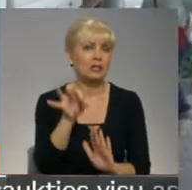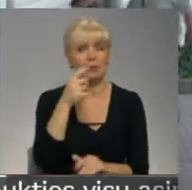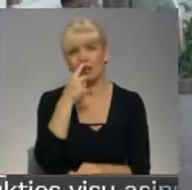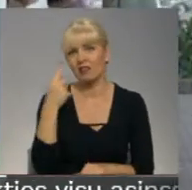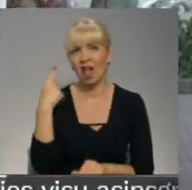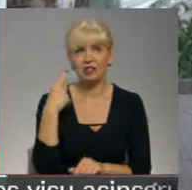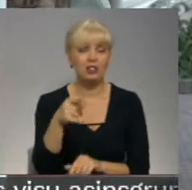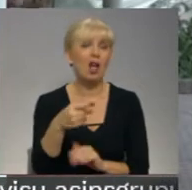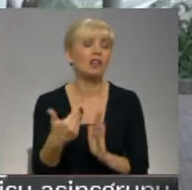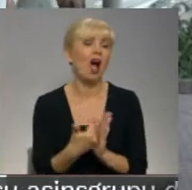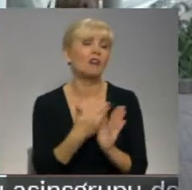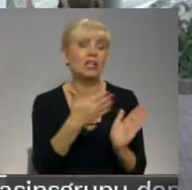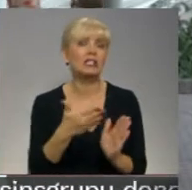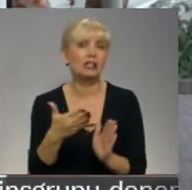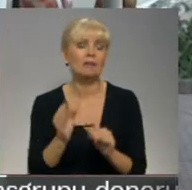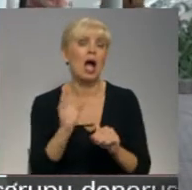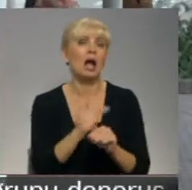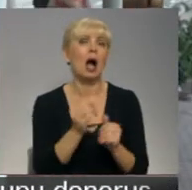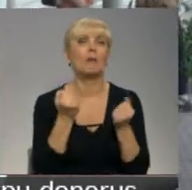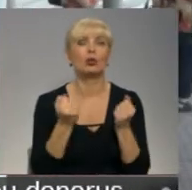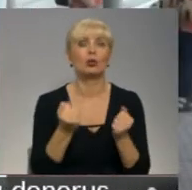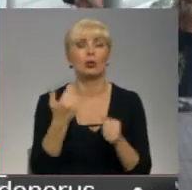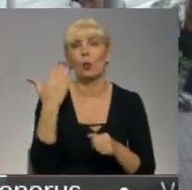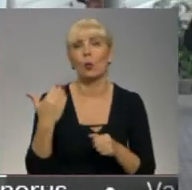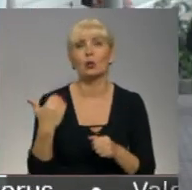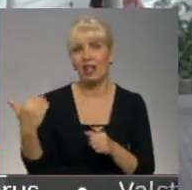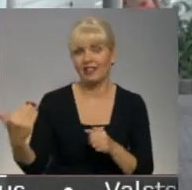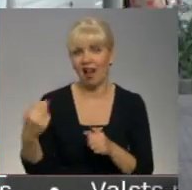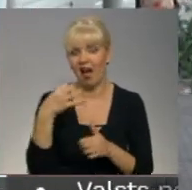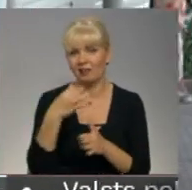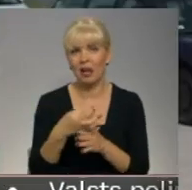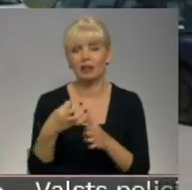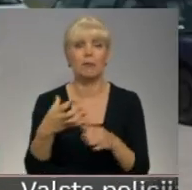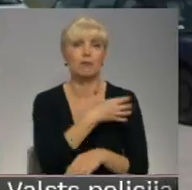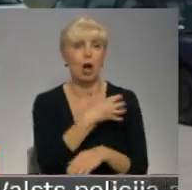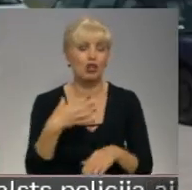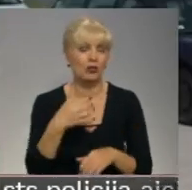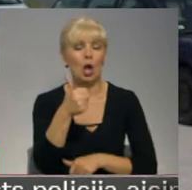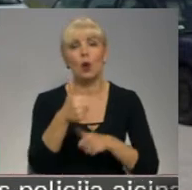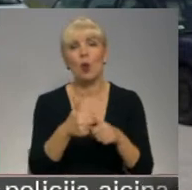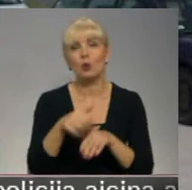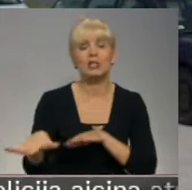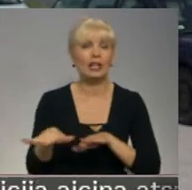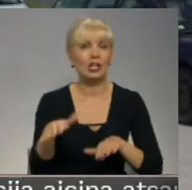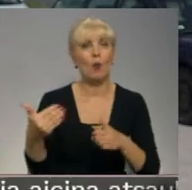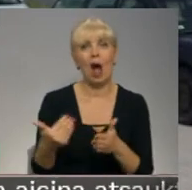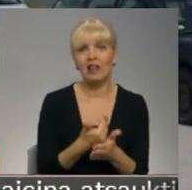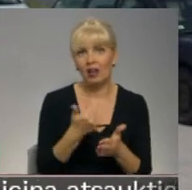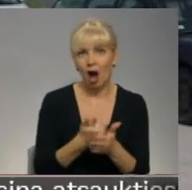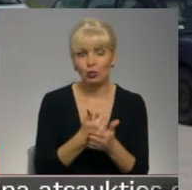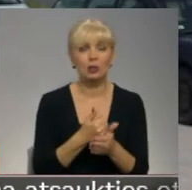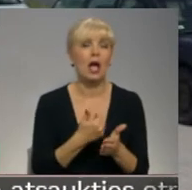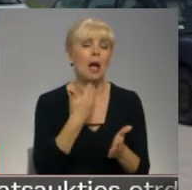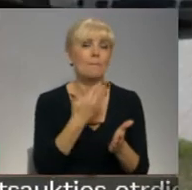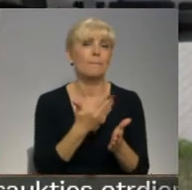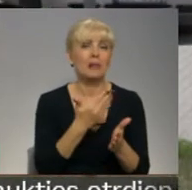nesen. Galvenais slimnīcas kapitāla daļa turētājs Kuldīgas novada pašvaldība konkursu rīkoja atkārtoti. Domē atzīst, ka pretendentu izvēlē